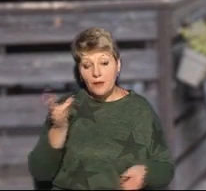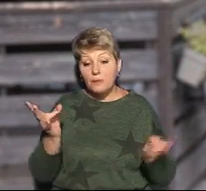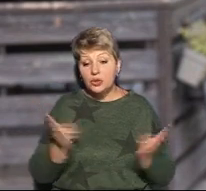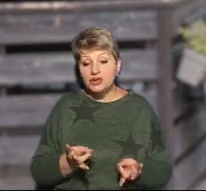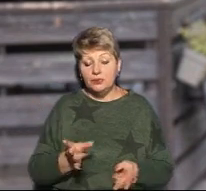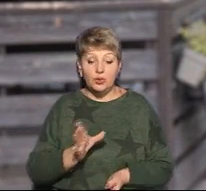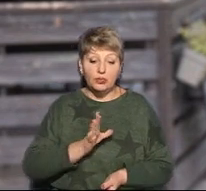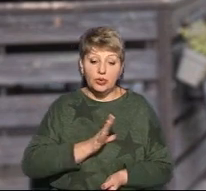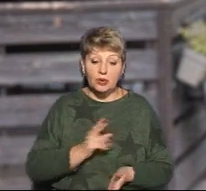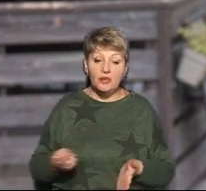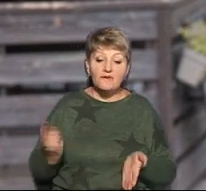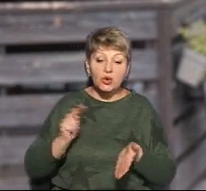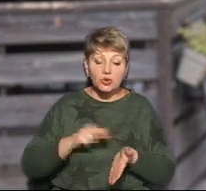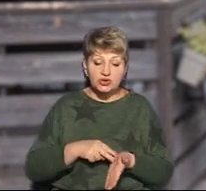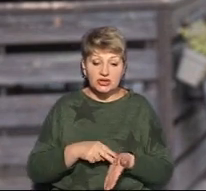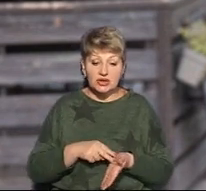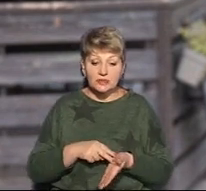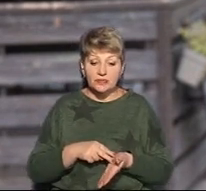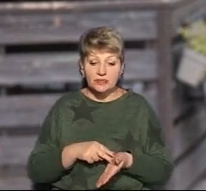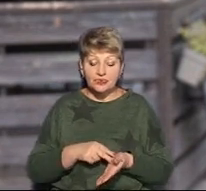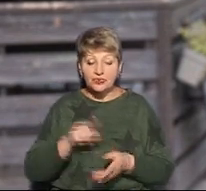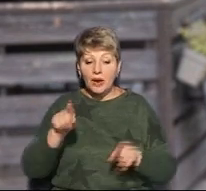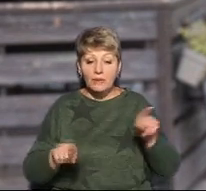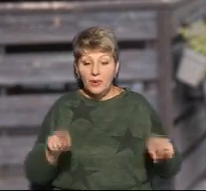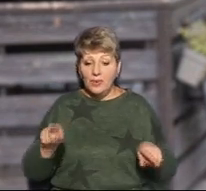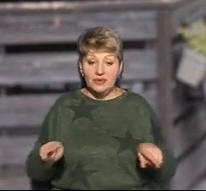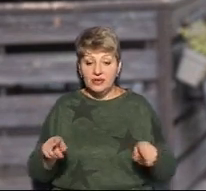потрібно було б включити по певним